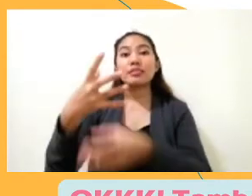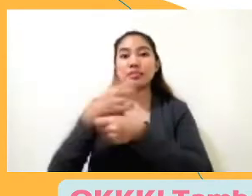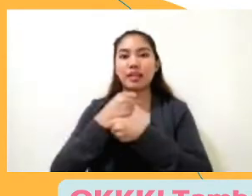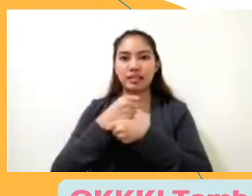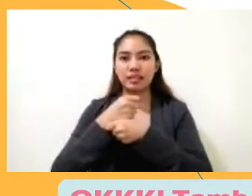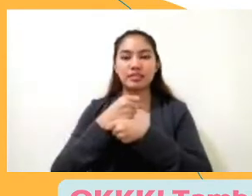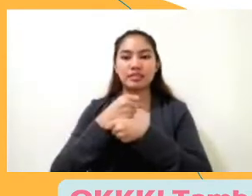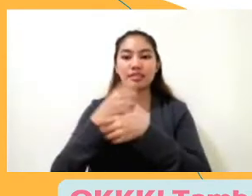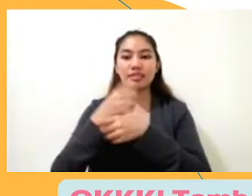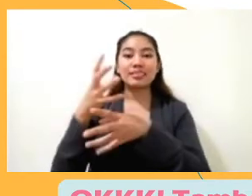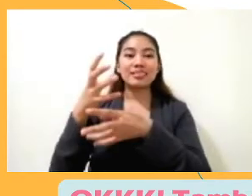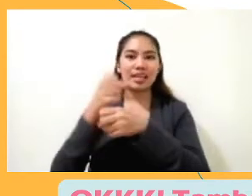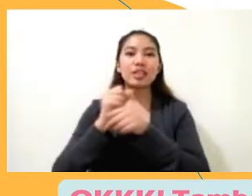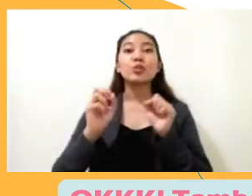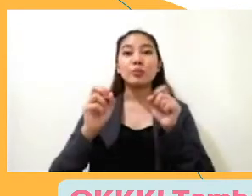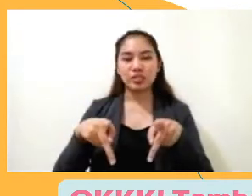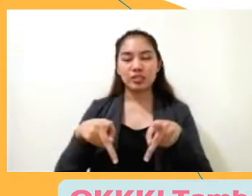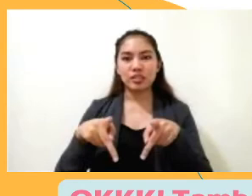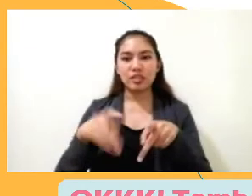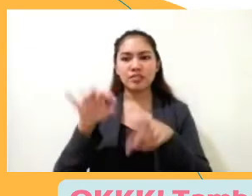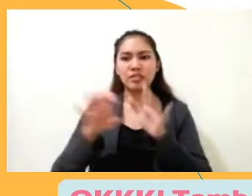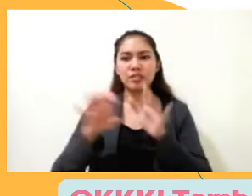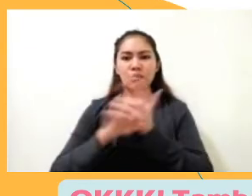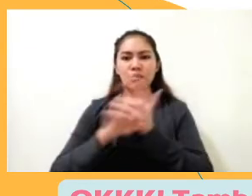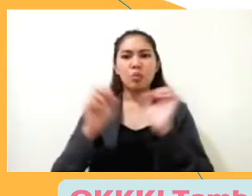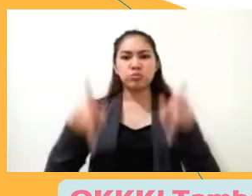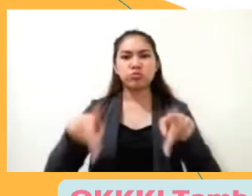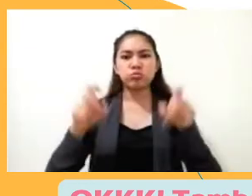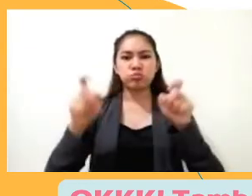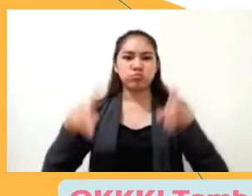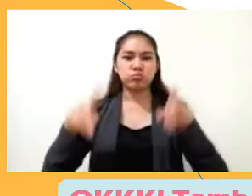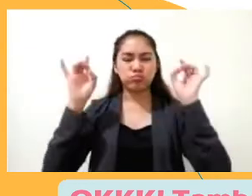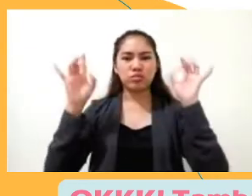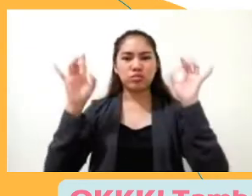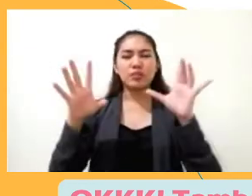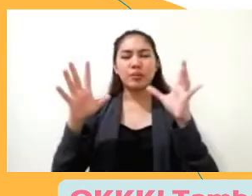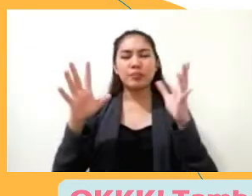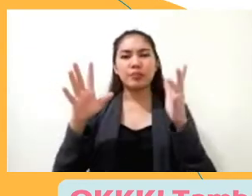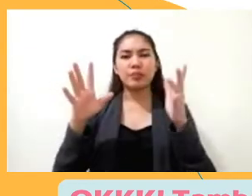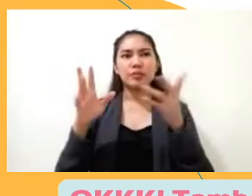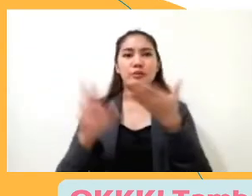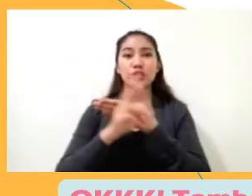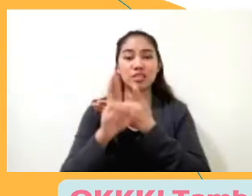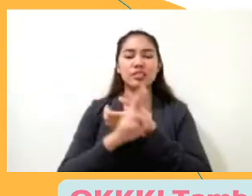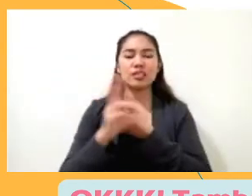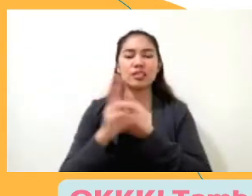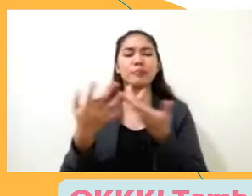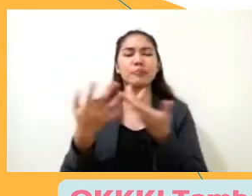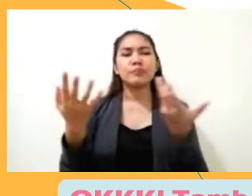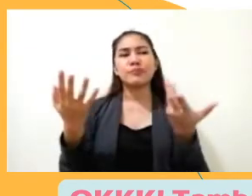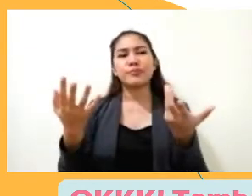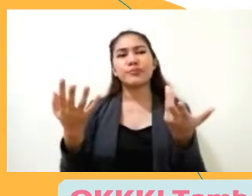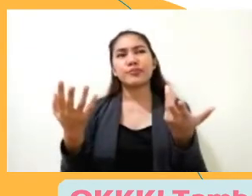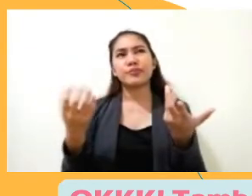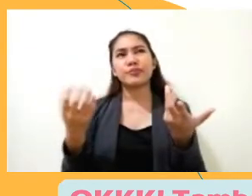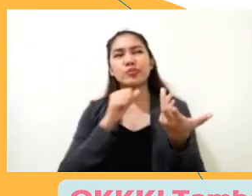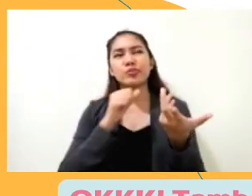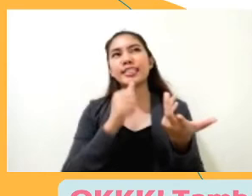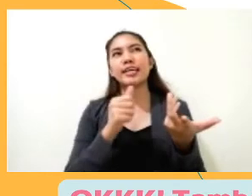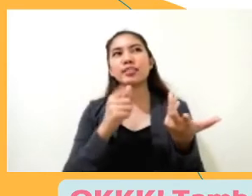puro risk naman, no, hindi mo rin nakakalculate yung mga, ano ba tawag